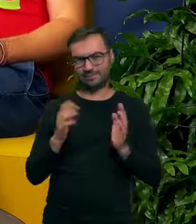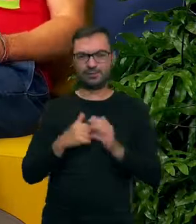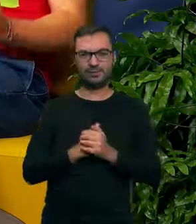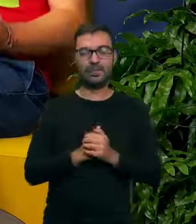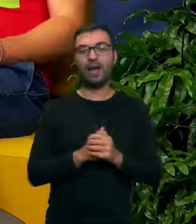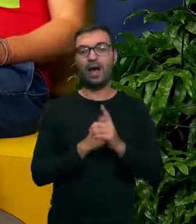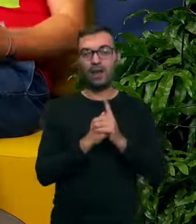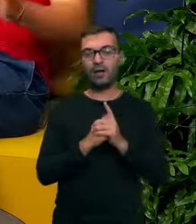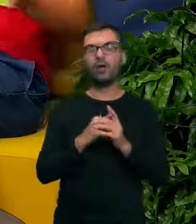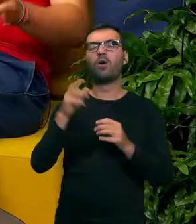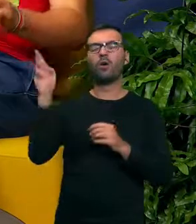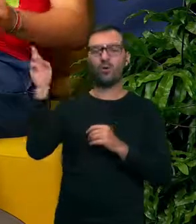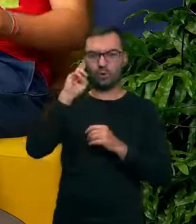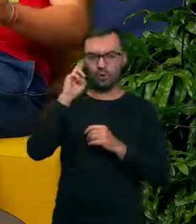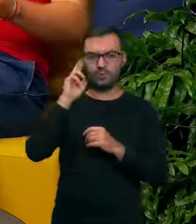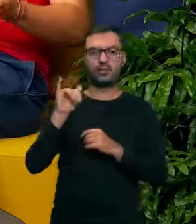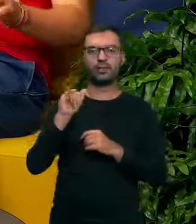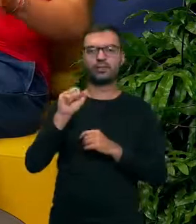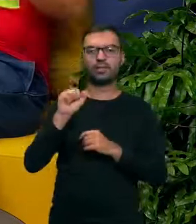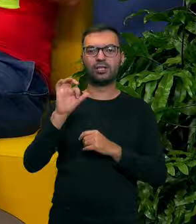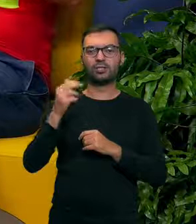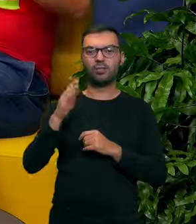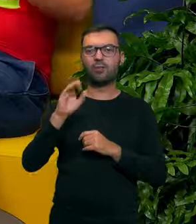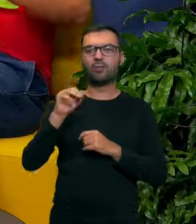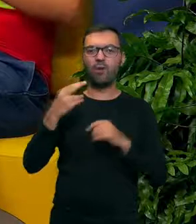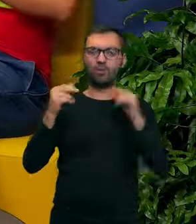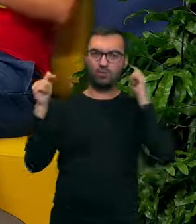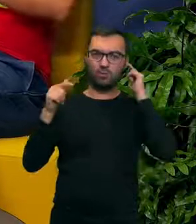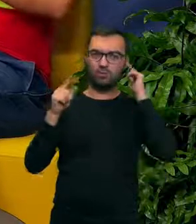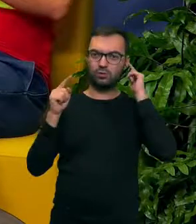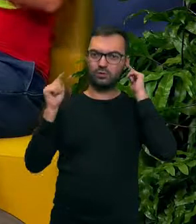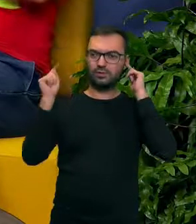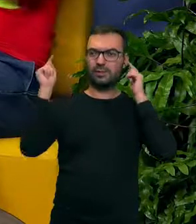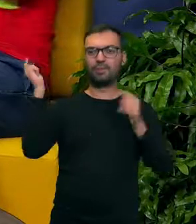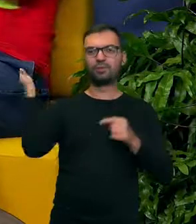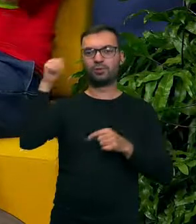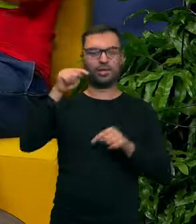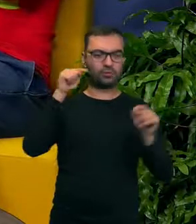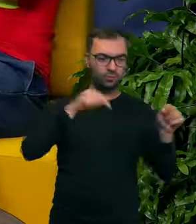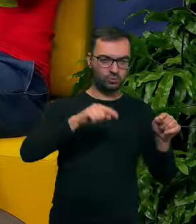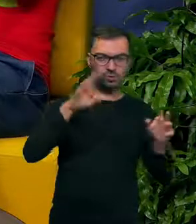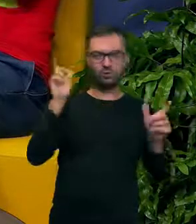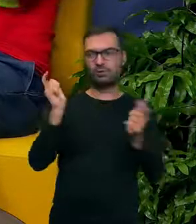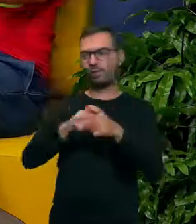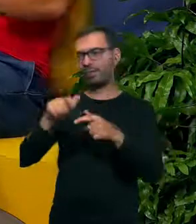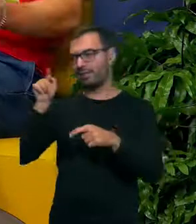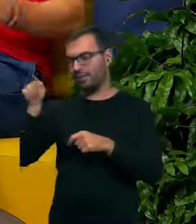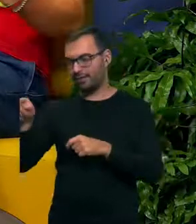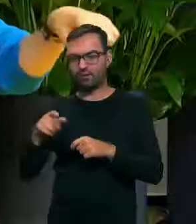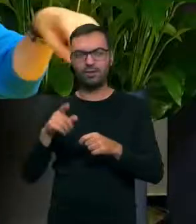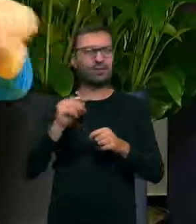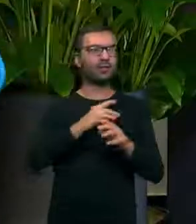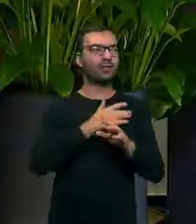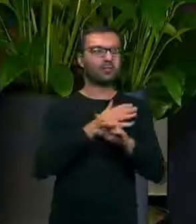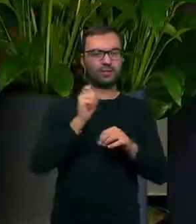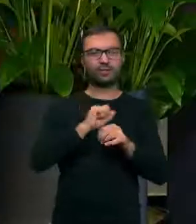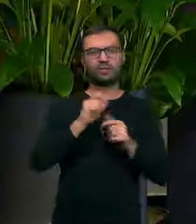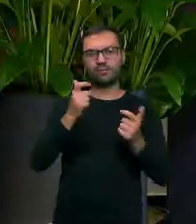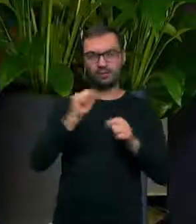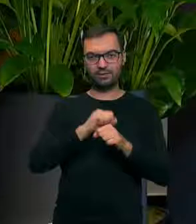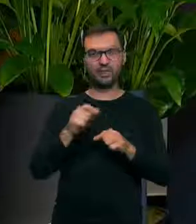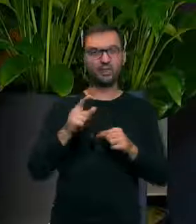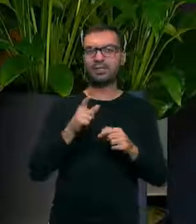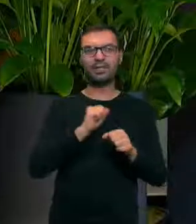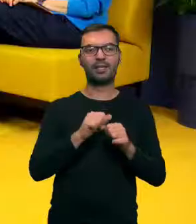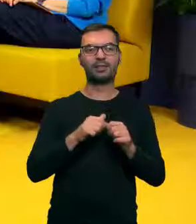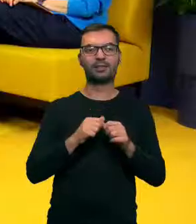mówią, ale rozumiem, że Jason Bourne ma dostać się tu, żeby dopaść tego. I po drodze jest jeszcze parę czarnych i coś charakterów. Tam się jeszcze dzieje, ale to nie